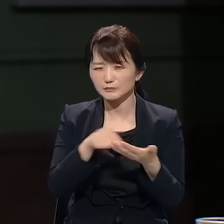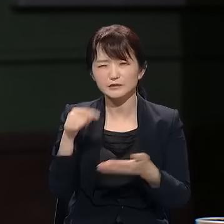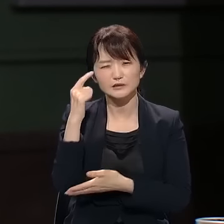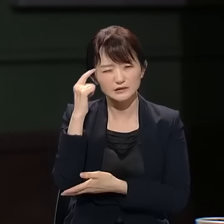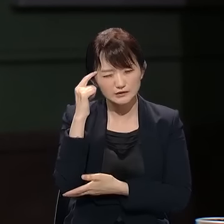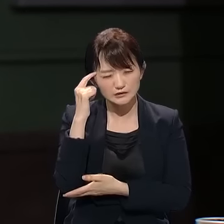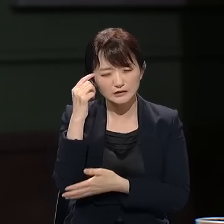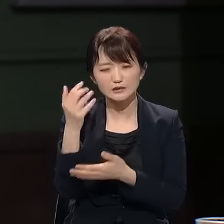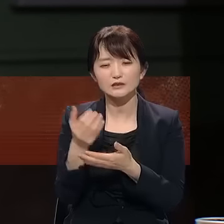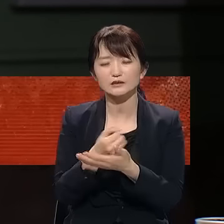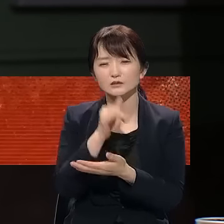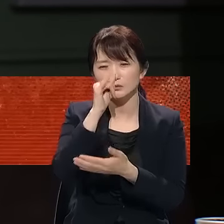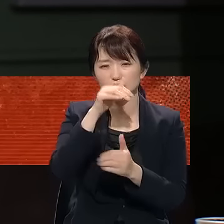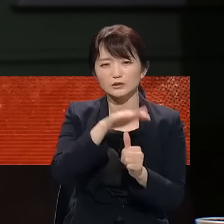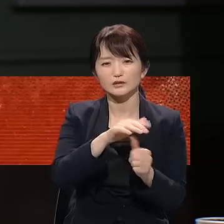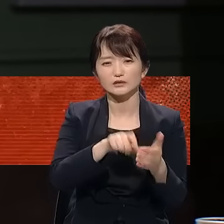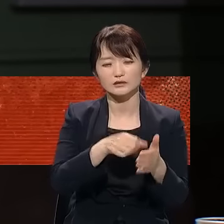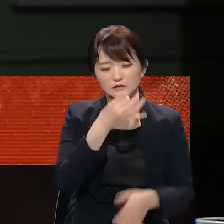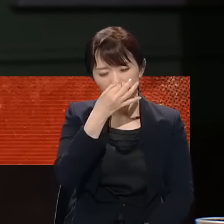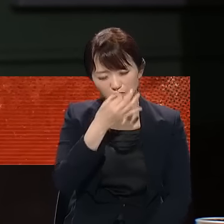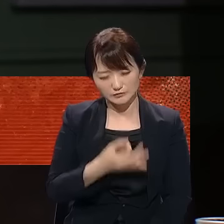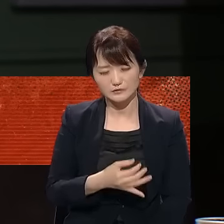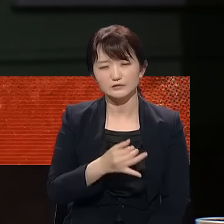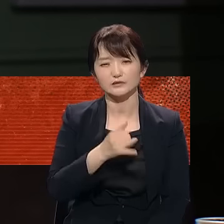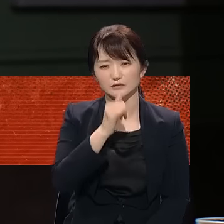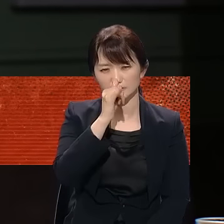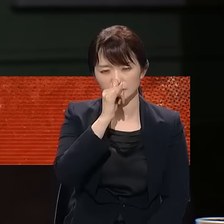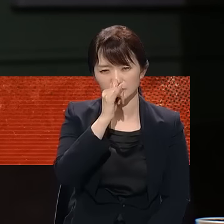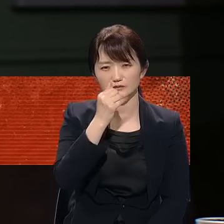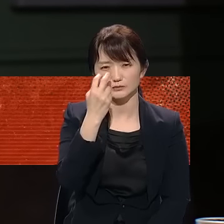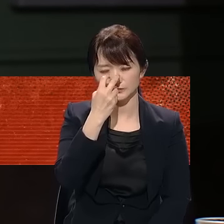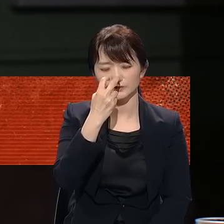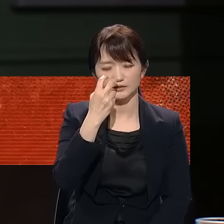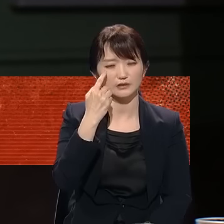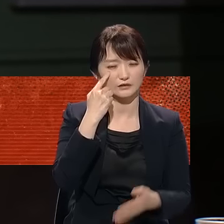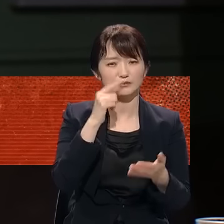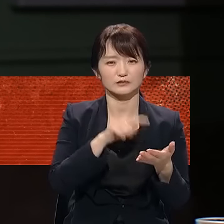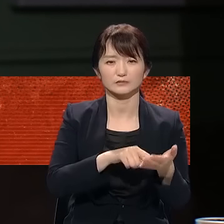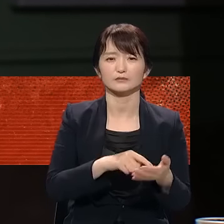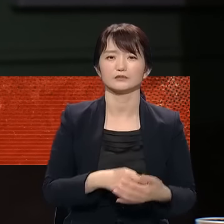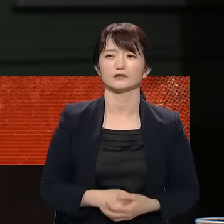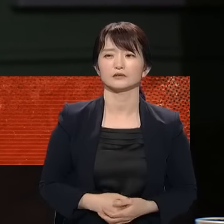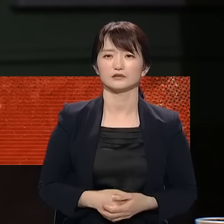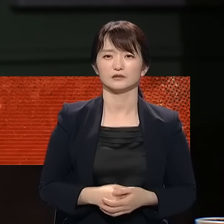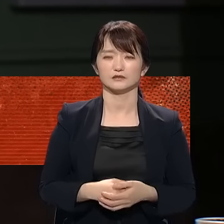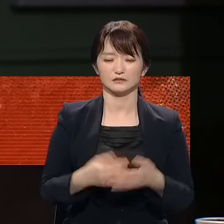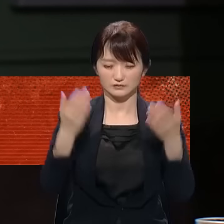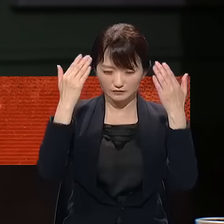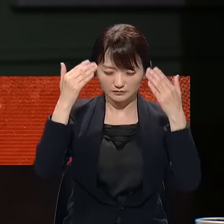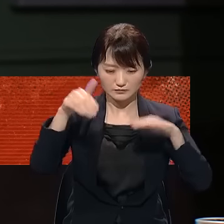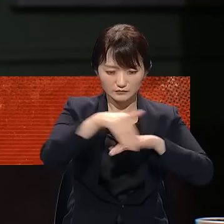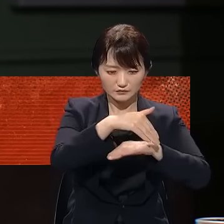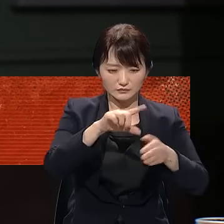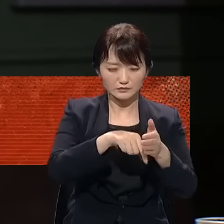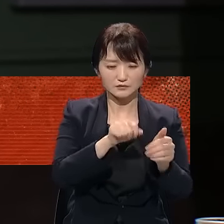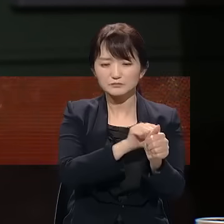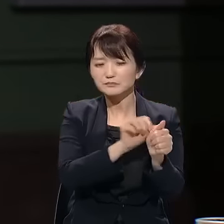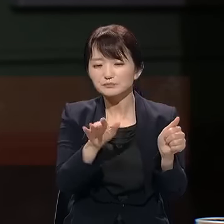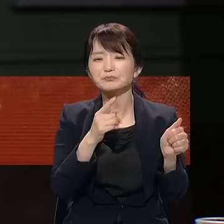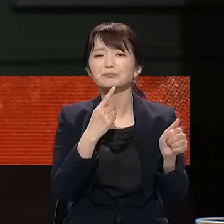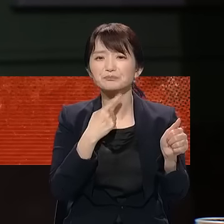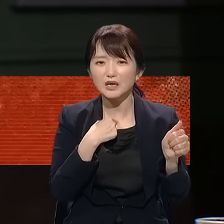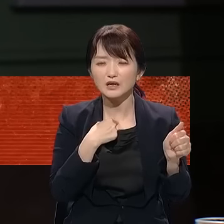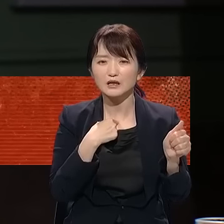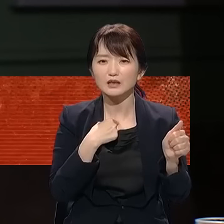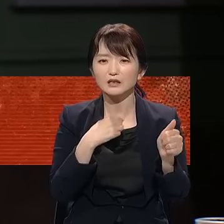때문에 어릴 때부터 굉장히 좀 힘들어했던 것으로 조사 결과 드러났습니다 아 실제로 학창 시절에는 따돌림당한 경험도 있어서요 관계